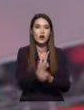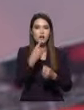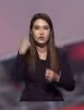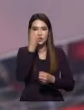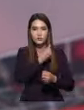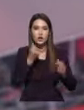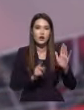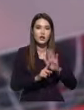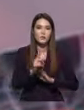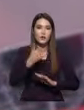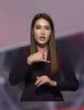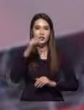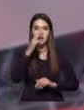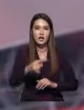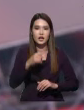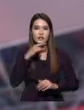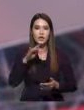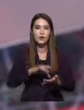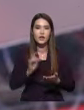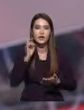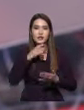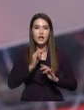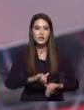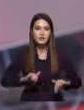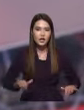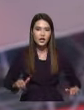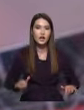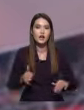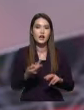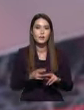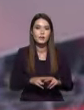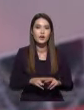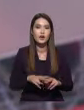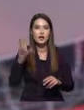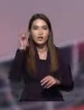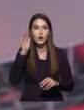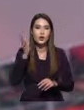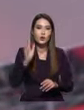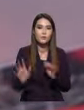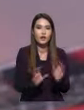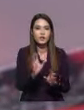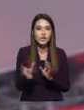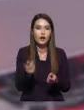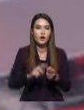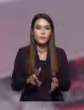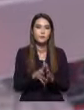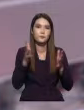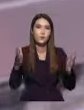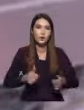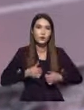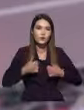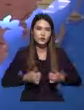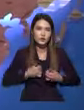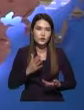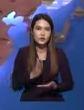бастап Қазақстанның орта білім саласын дамыту және саналы ұрпақ тәрбиелеу ісіне зор үлес қосып